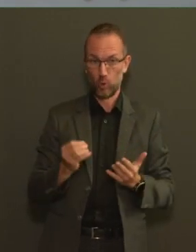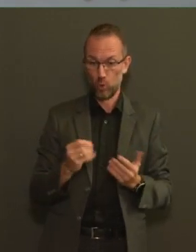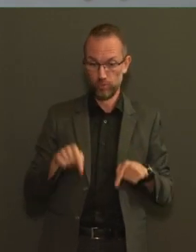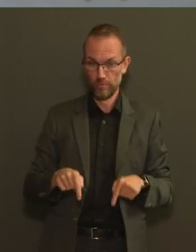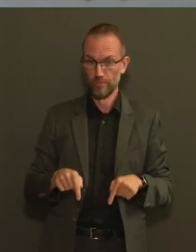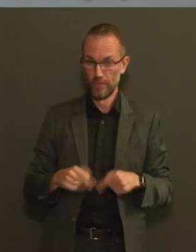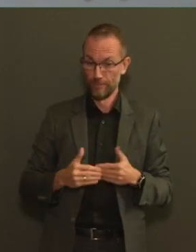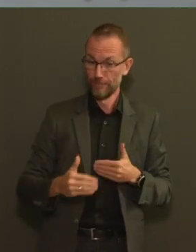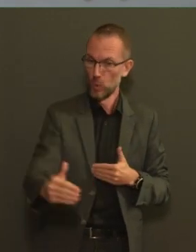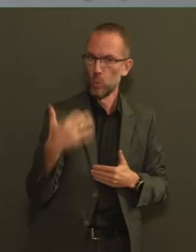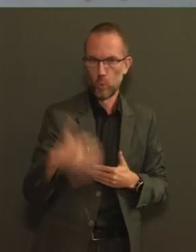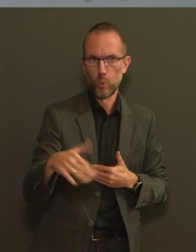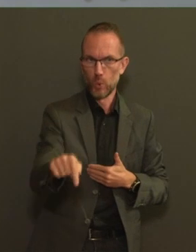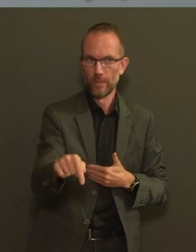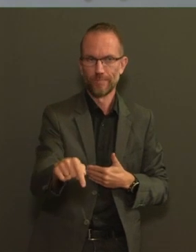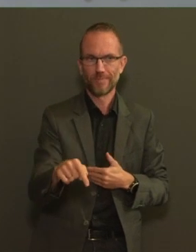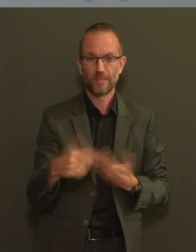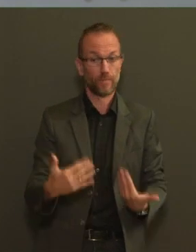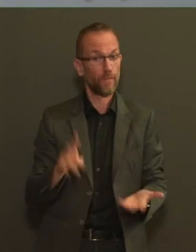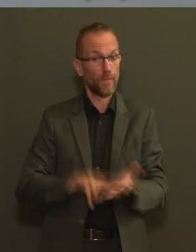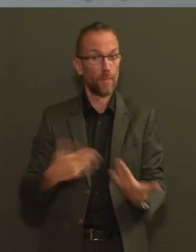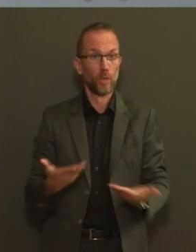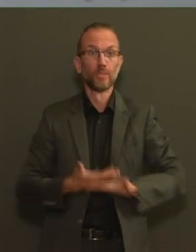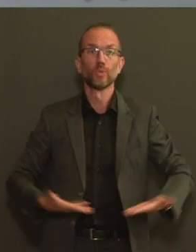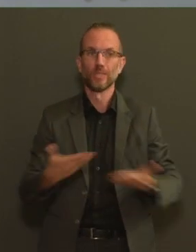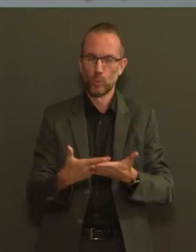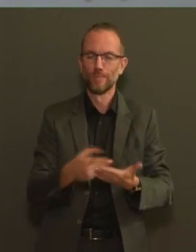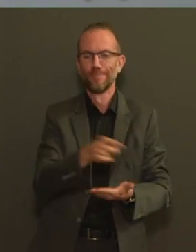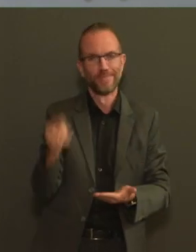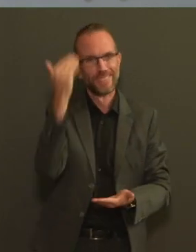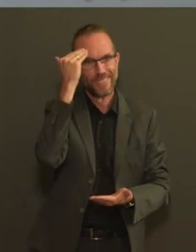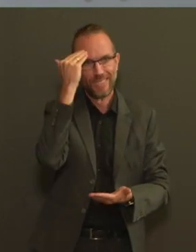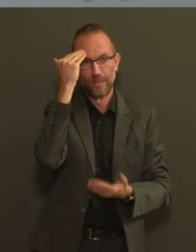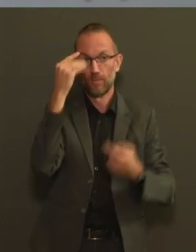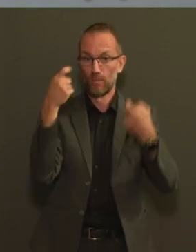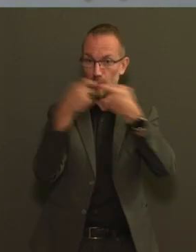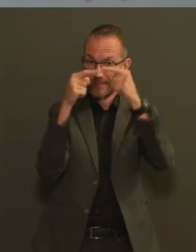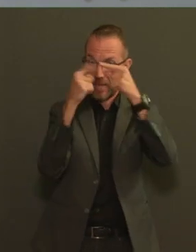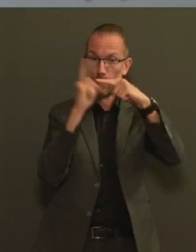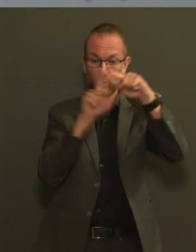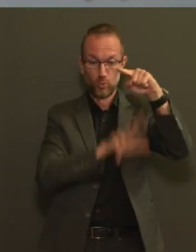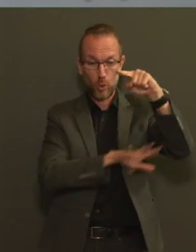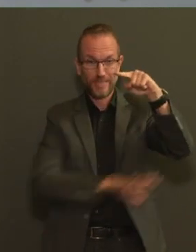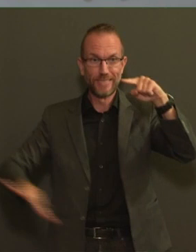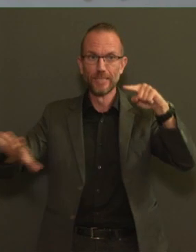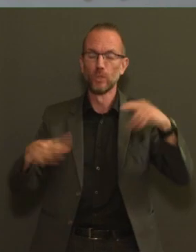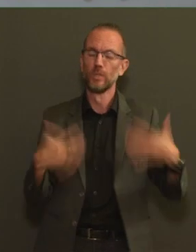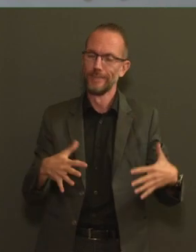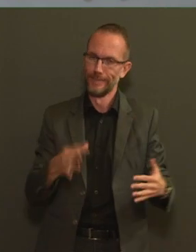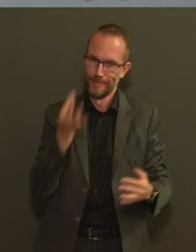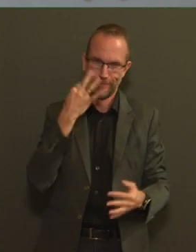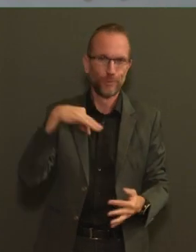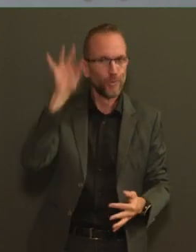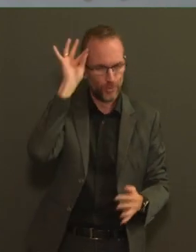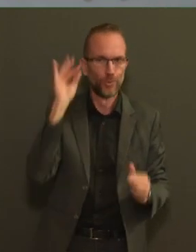La situation là est plus sensible, et on le sait, à Bruxelles et en Wallonie, avec un nombre de lits globaux occupés dans ces régions.